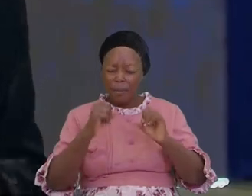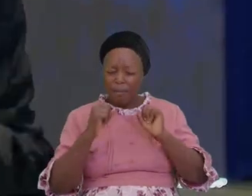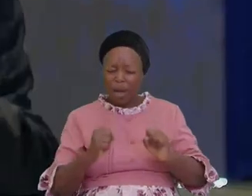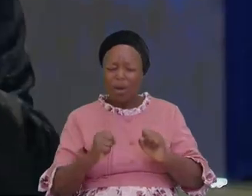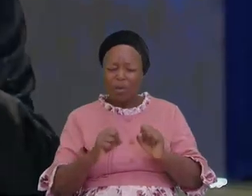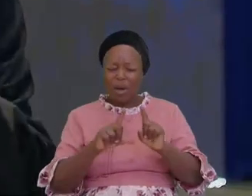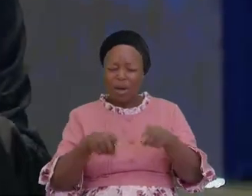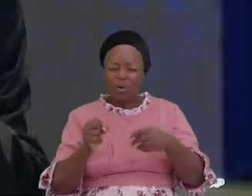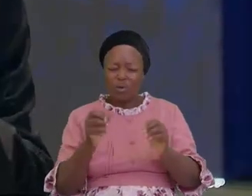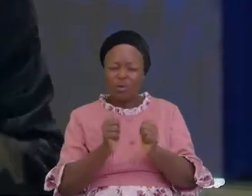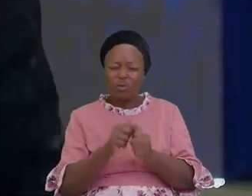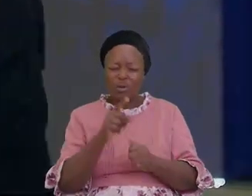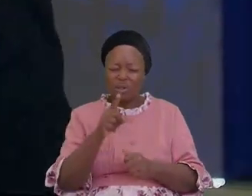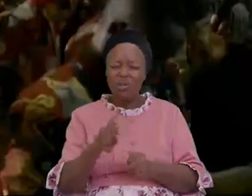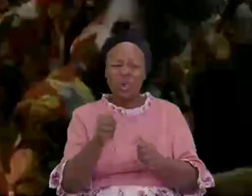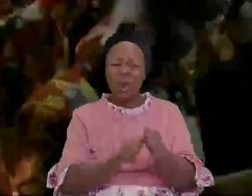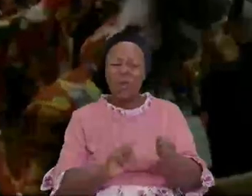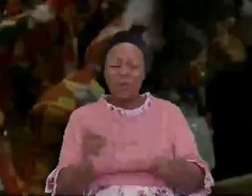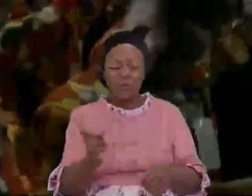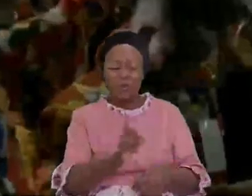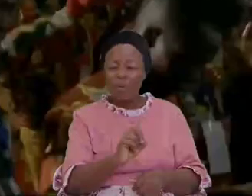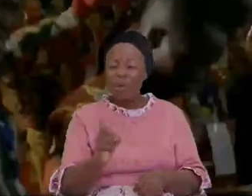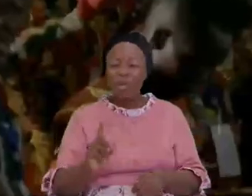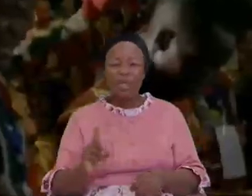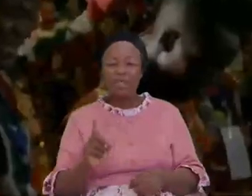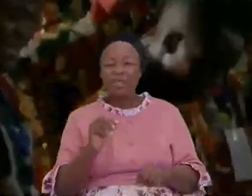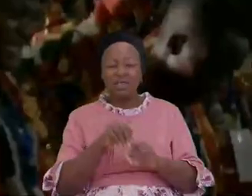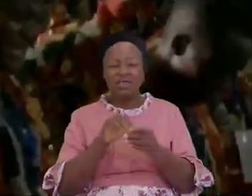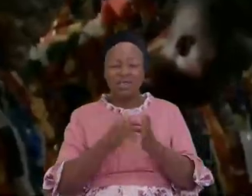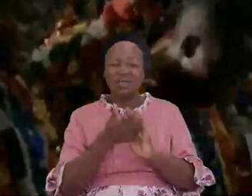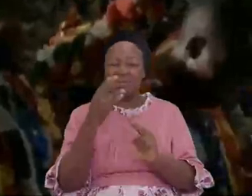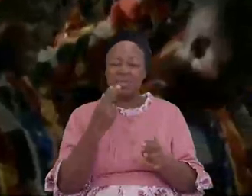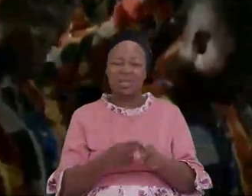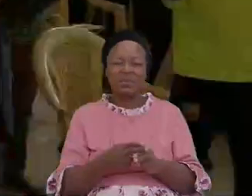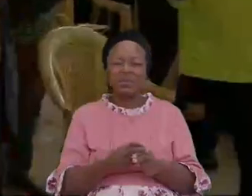La puissance t'accompagne partout où tu iras.